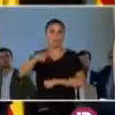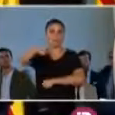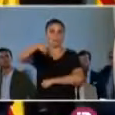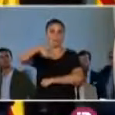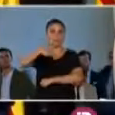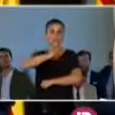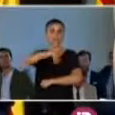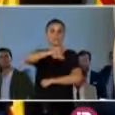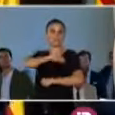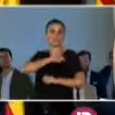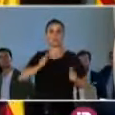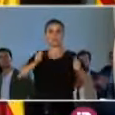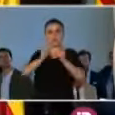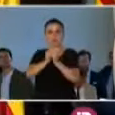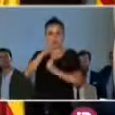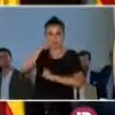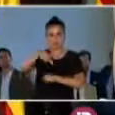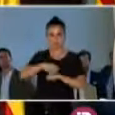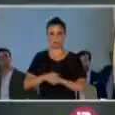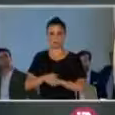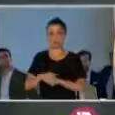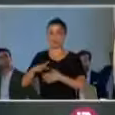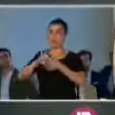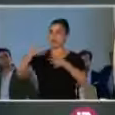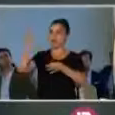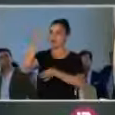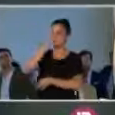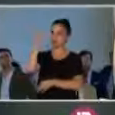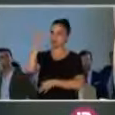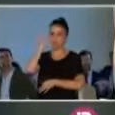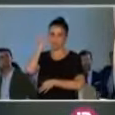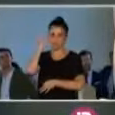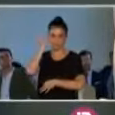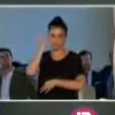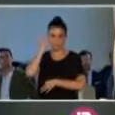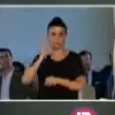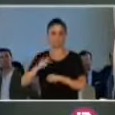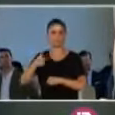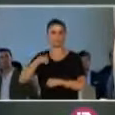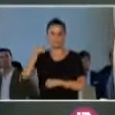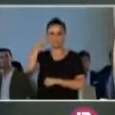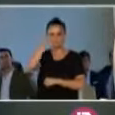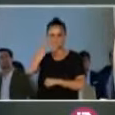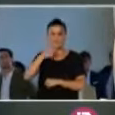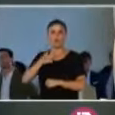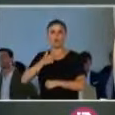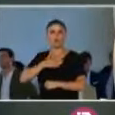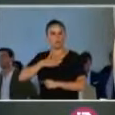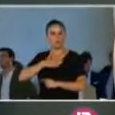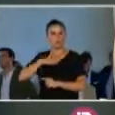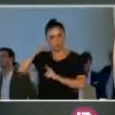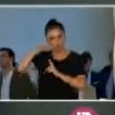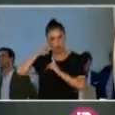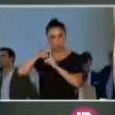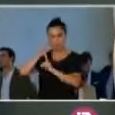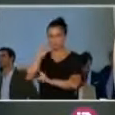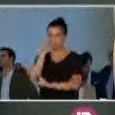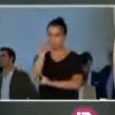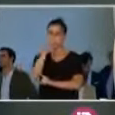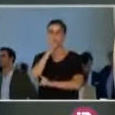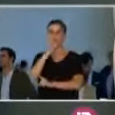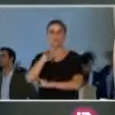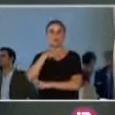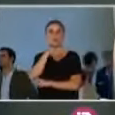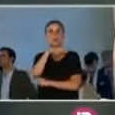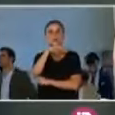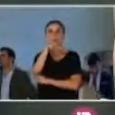progreso. Amics i amigues, sé que aconseguirem el que ens proposem. Mira el futur i veig tot el